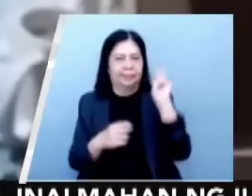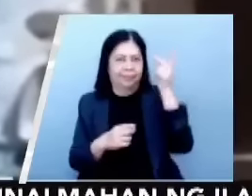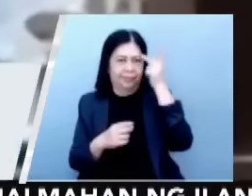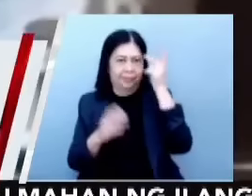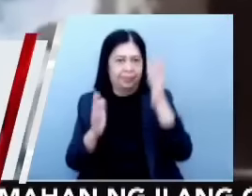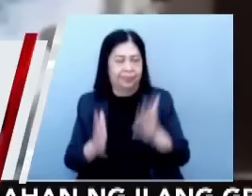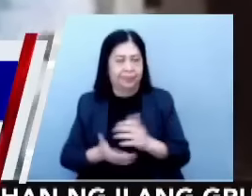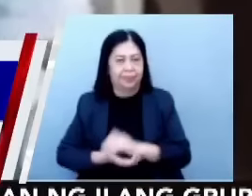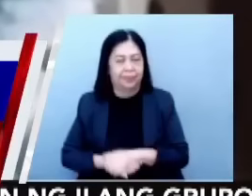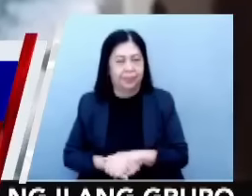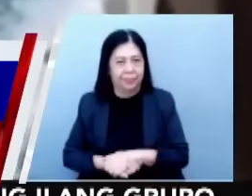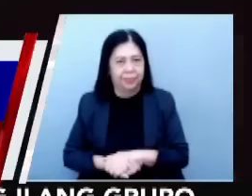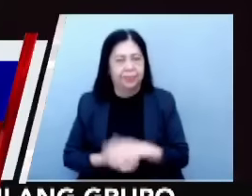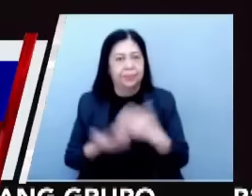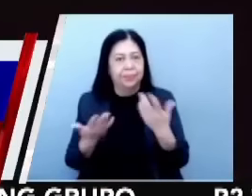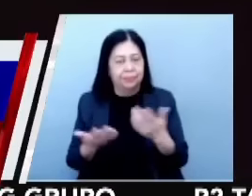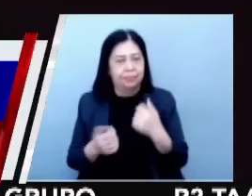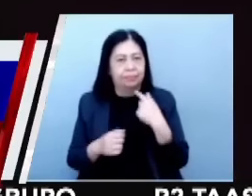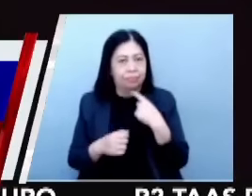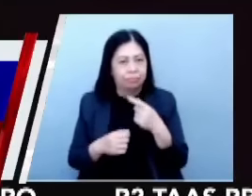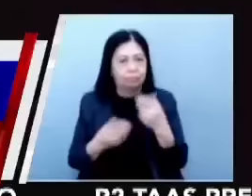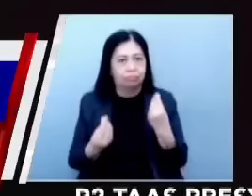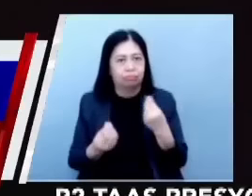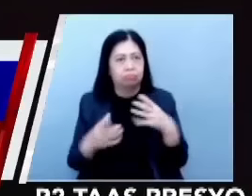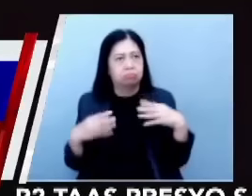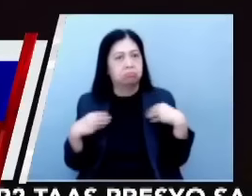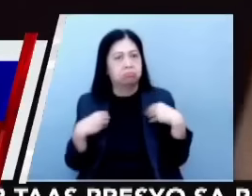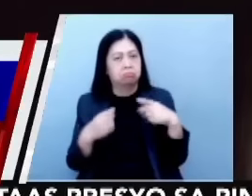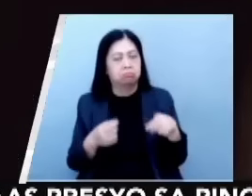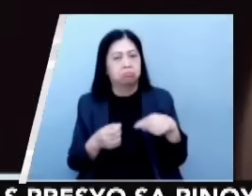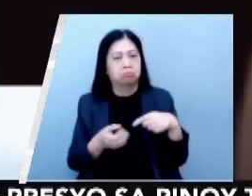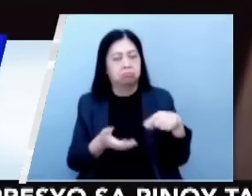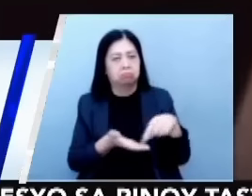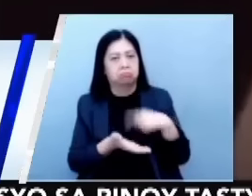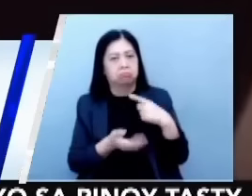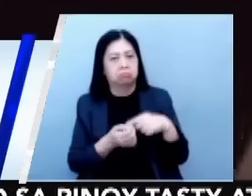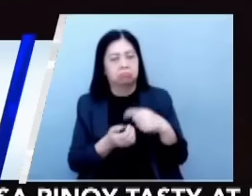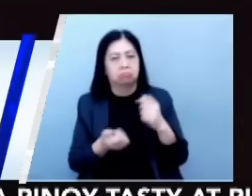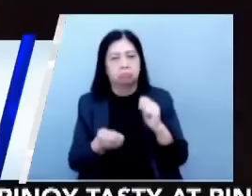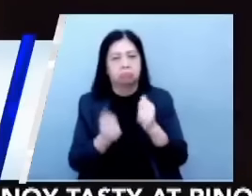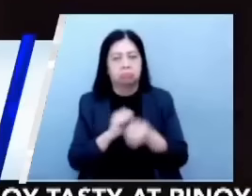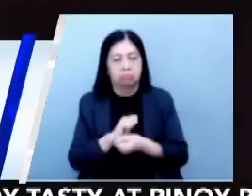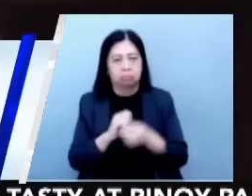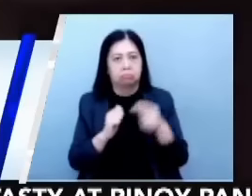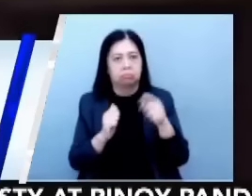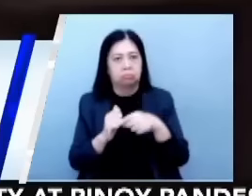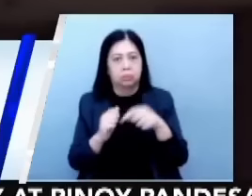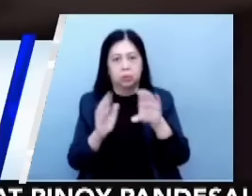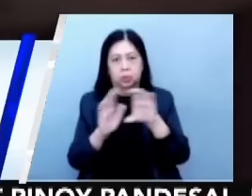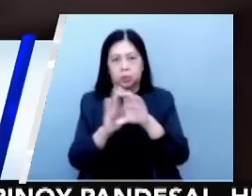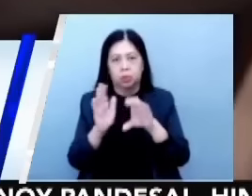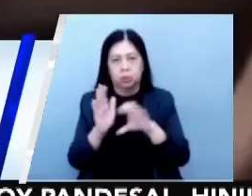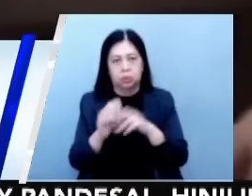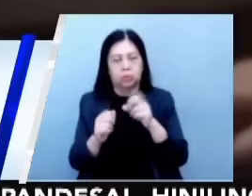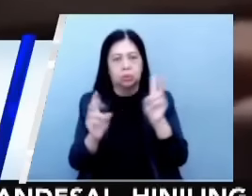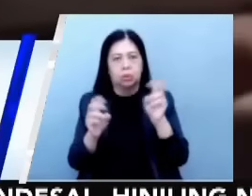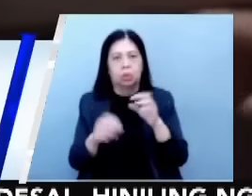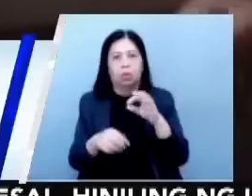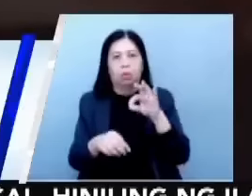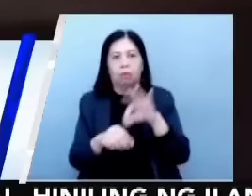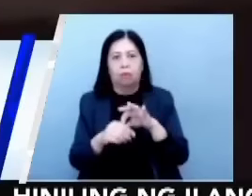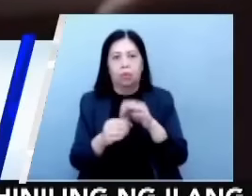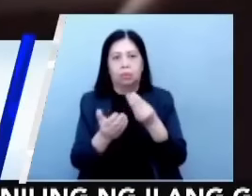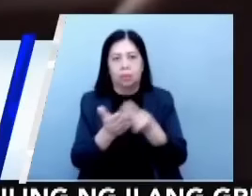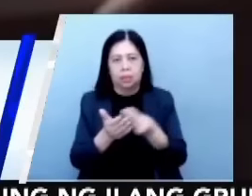o botanteng nagbenta ng pirma para baguhin ang konstitusyon, balak daw sampahan ang reklamong vote buying o vote selling base